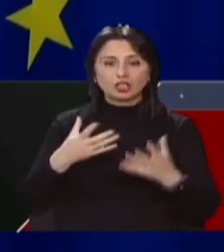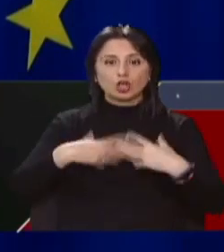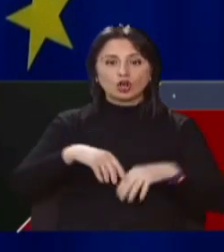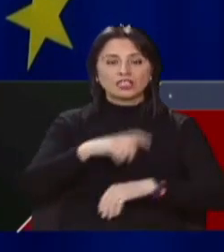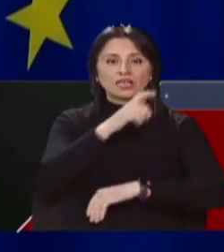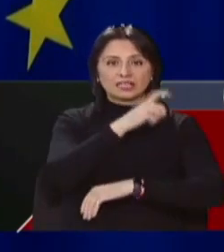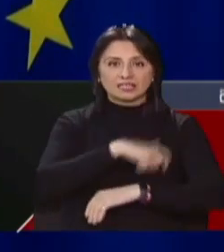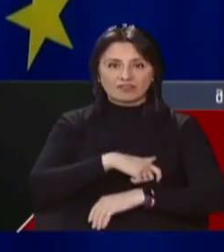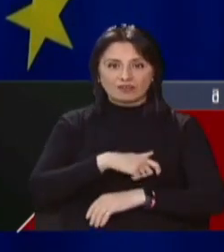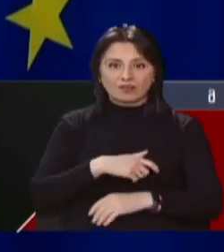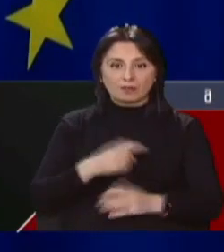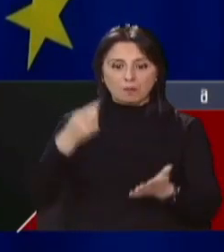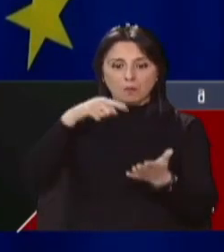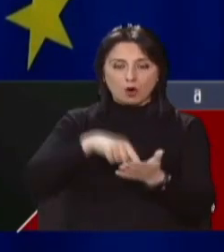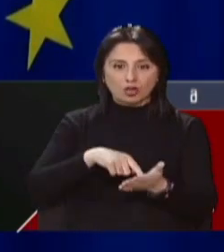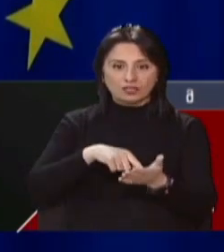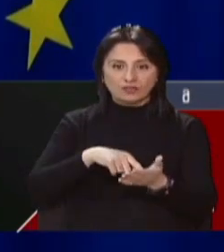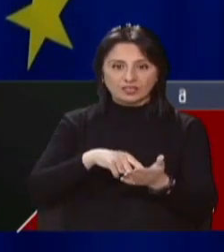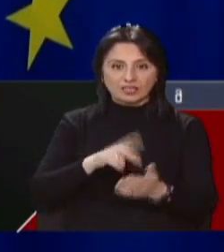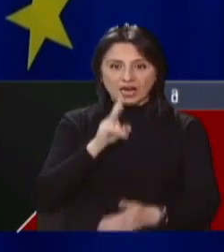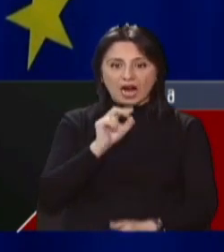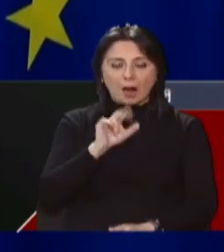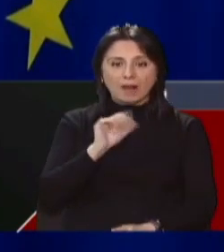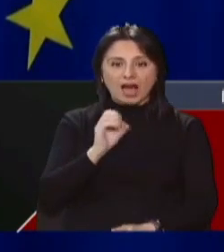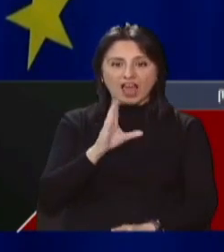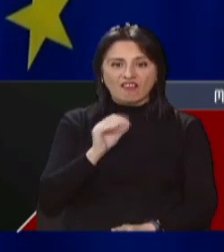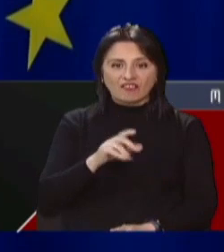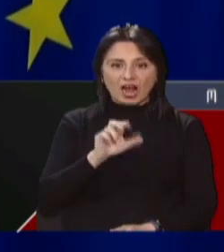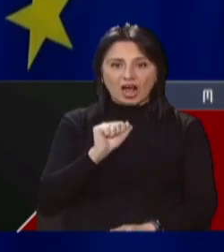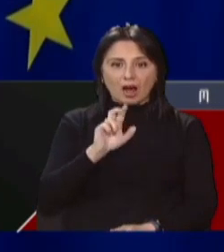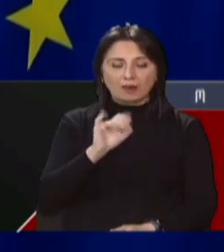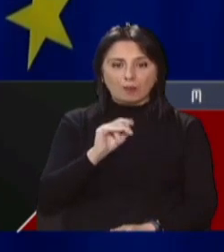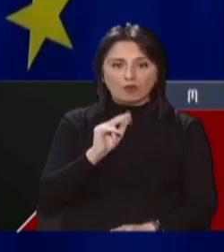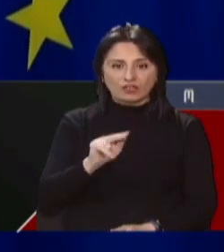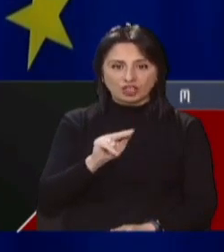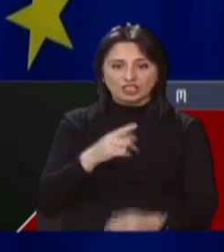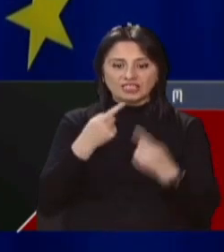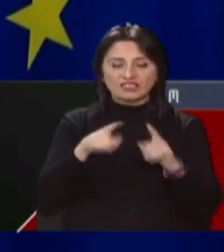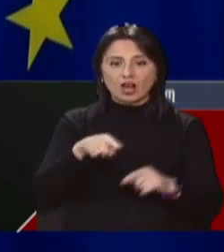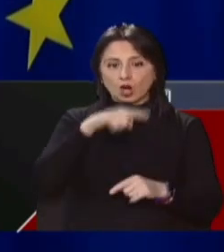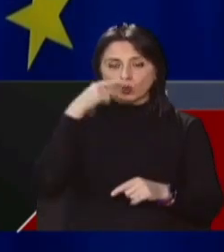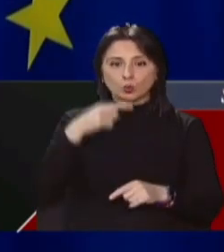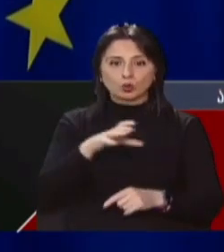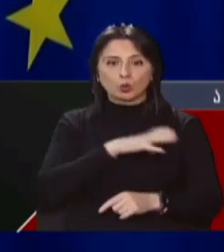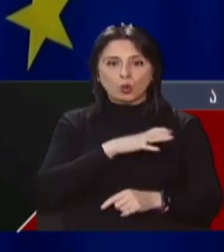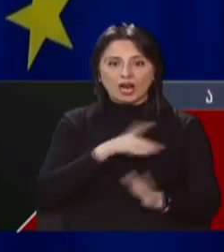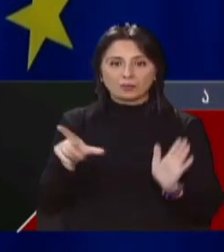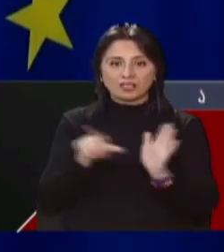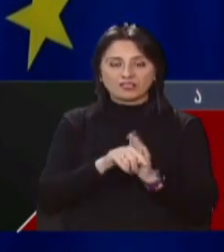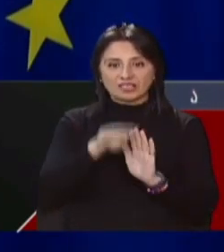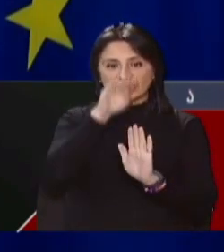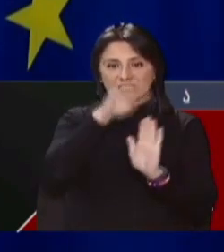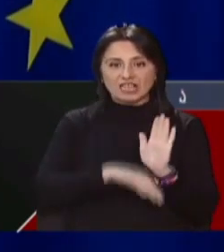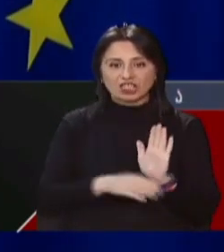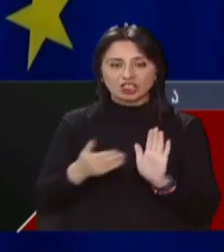ოჯახის წევრები მოხვდნენ კაბაევასთან, აბრამოვიჩთან, და სხვა რუს ოლიგარქებთან ერთად იმ